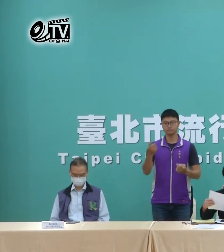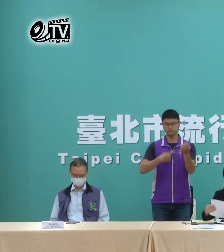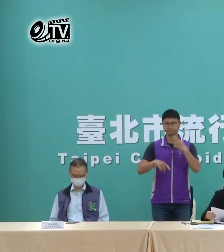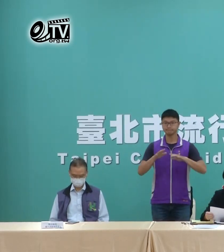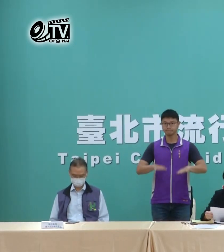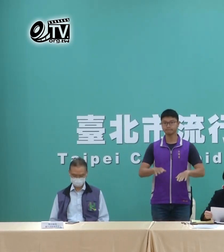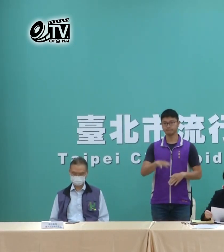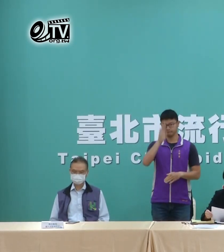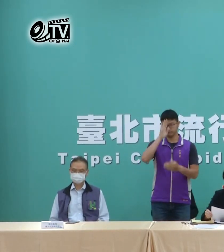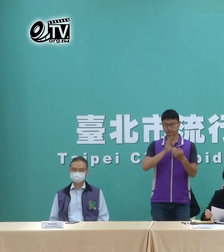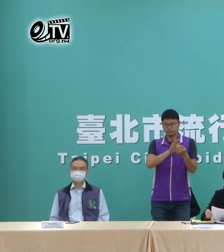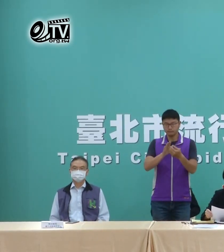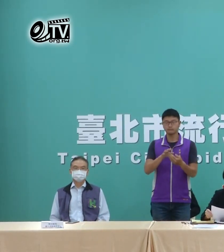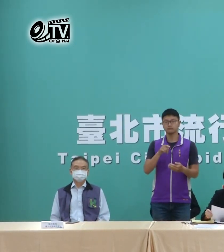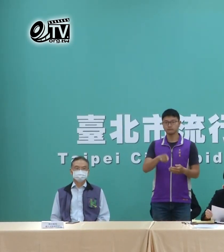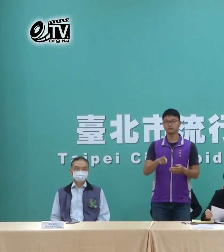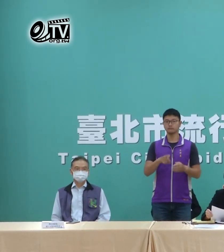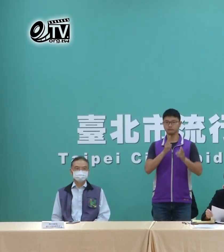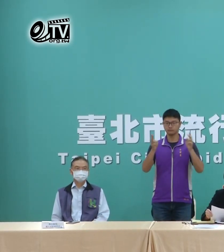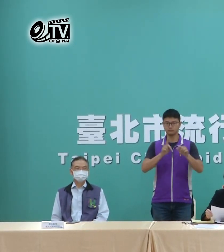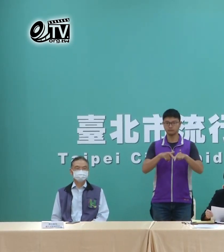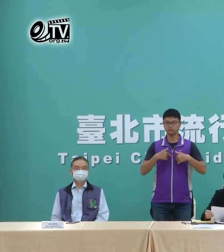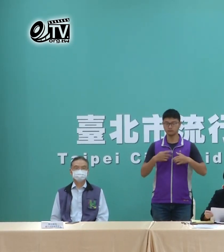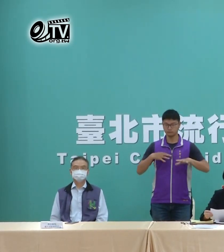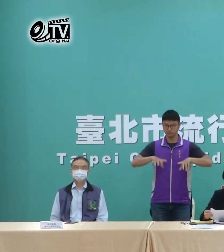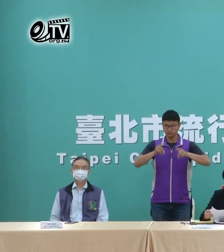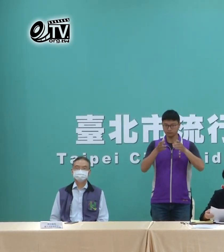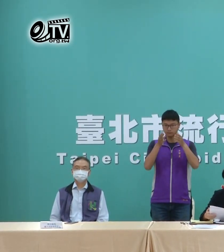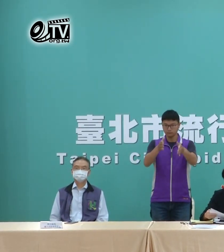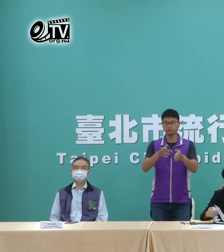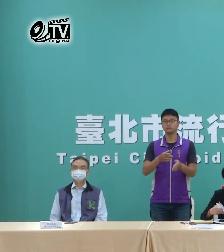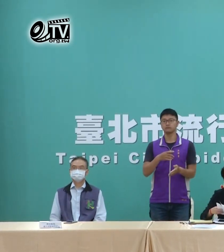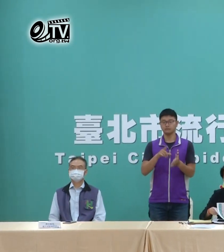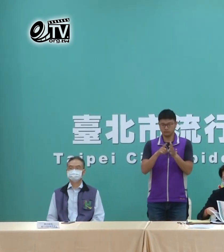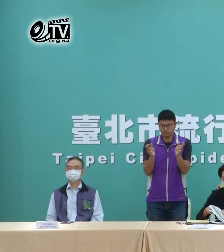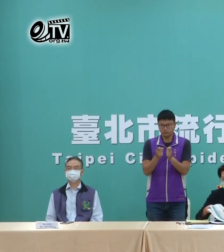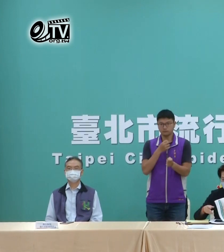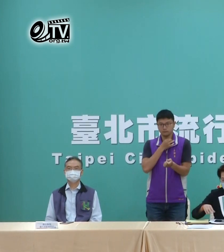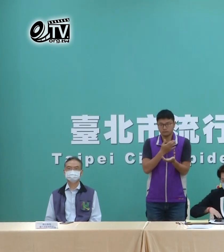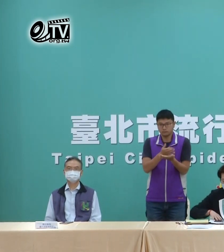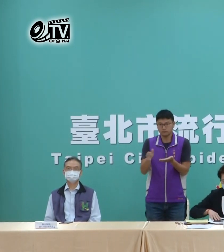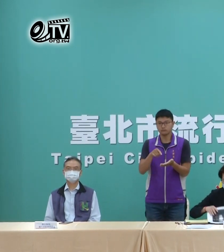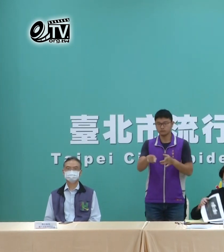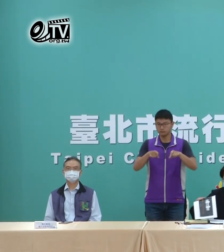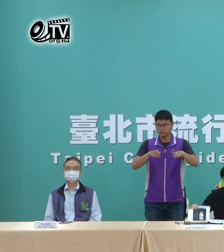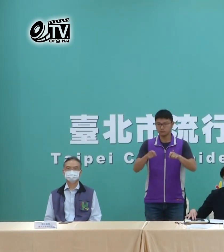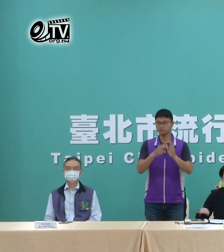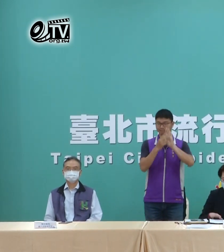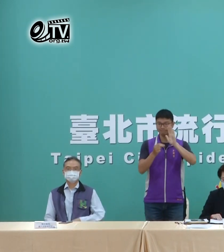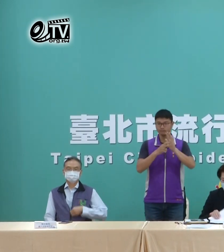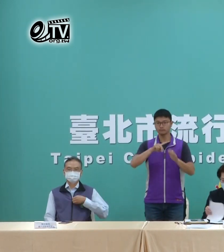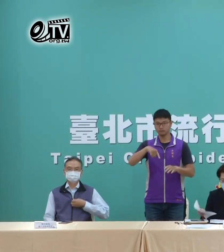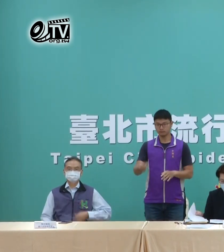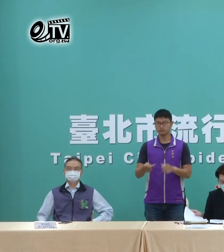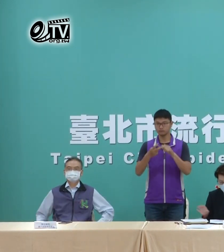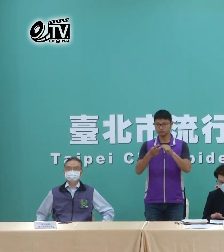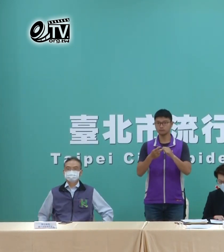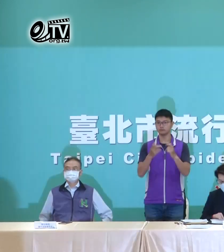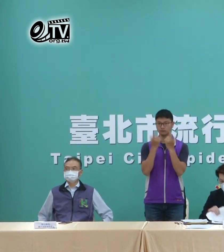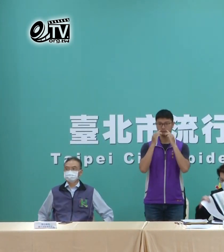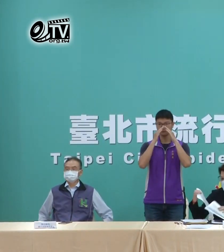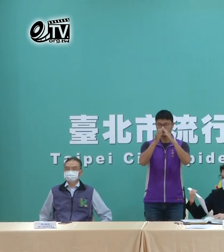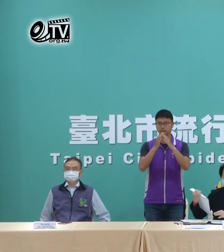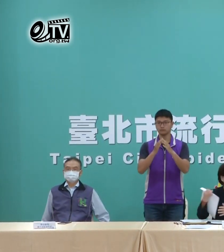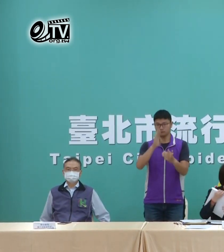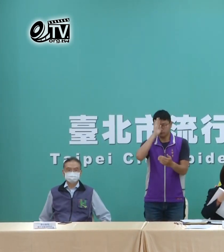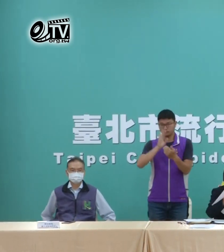我们会先针对短期纾困的方案来做说明，那接下来还会针对这个因应台北市防疫 SOP 的部分来做说